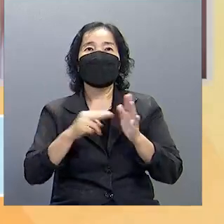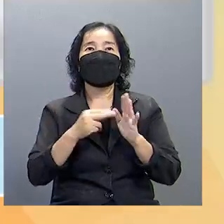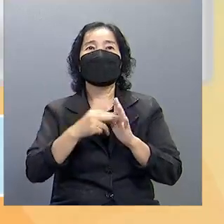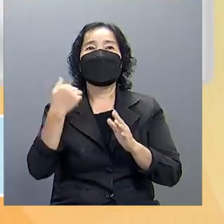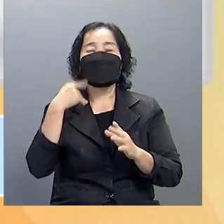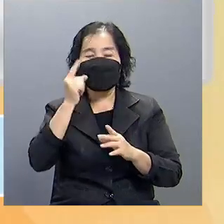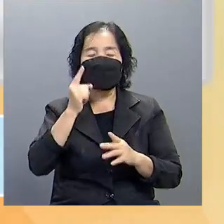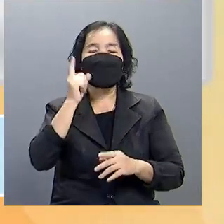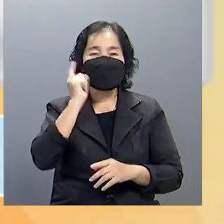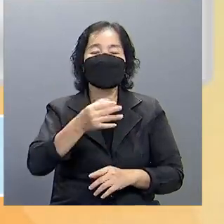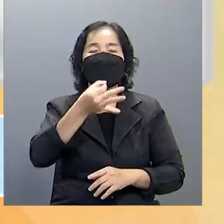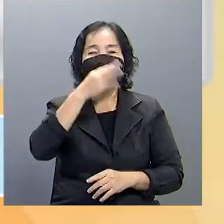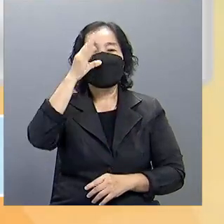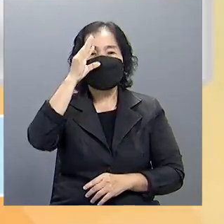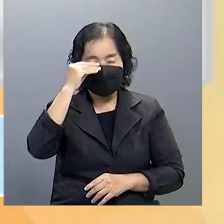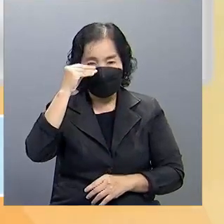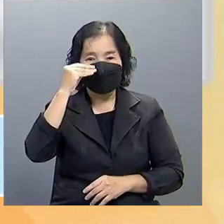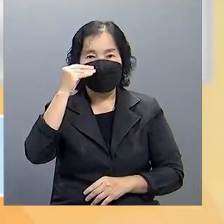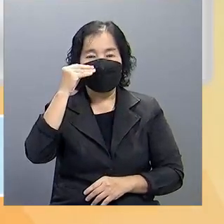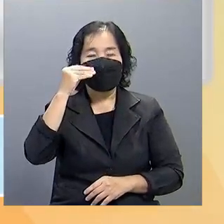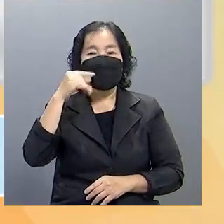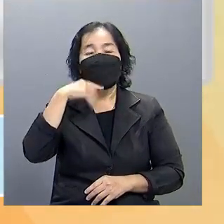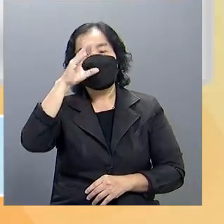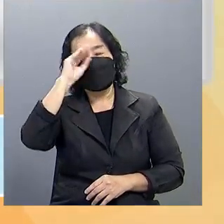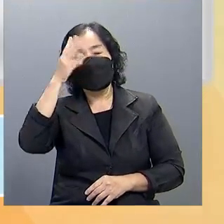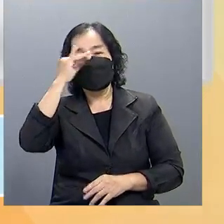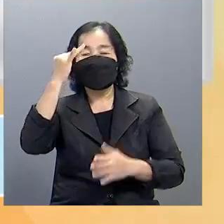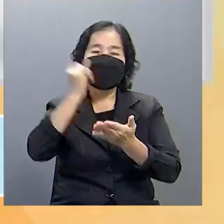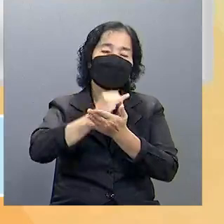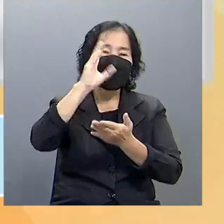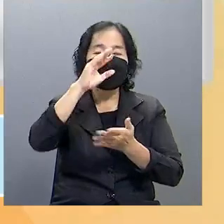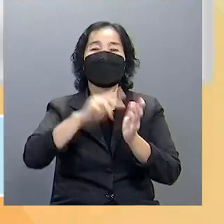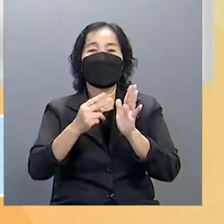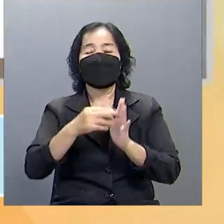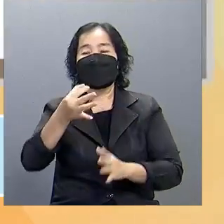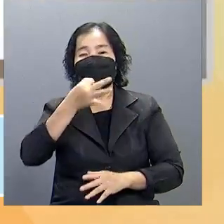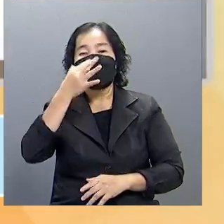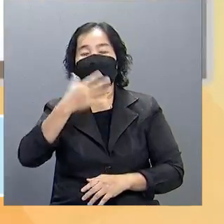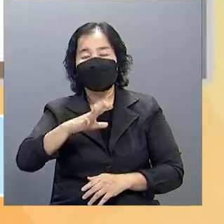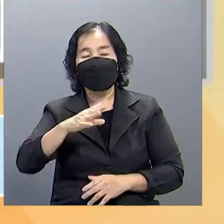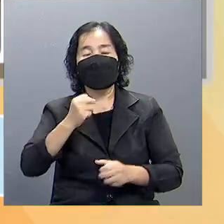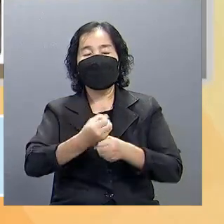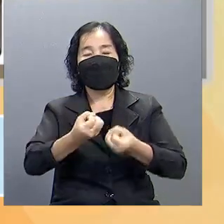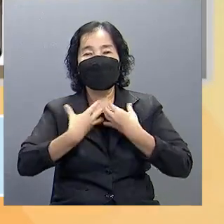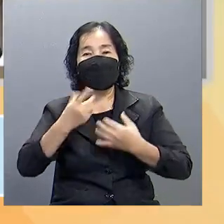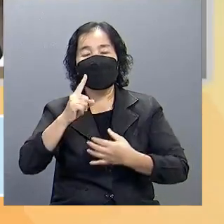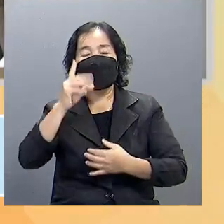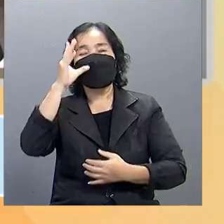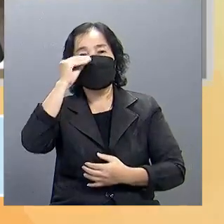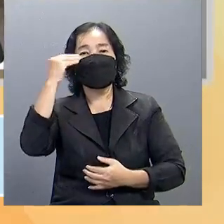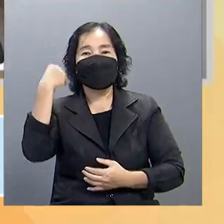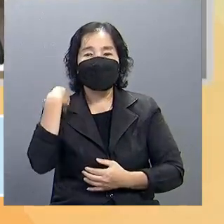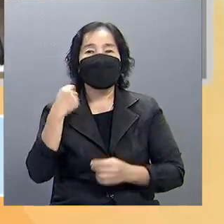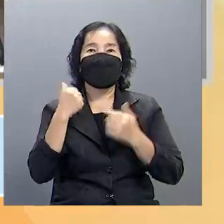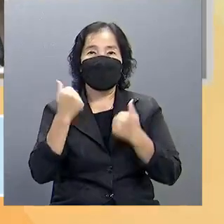ก็คือแดดสิต่ำอะไรเนี่ยนะครับนี่นิ่งยาในกลุ่มเนี่ยเป็นยาในกรุงใหญ่เลยค่ะซึ่งมีสมาชิกอยู่หลายตัวนะครับตัวนี้เป็นตัวหนึ่ง